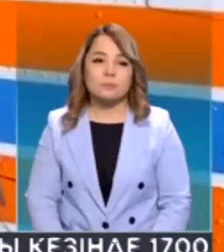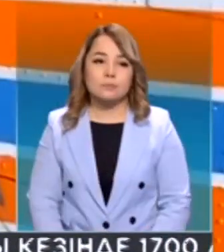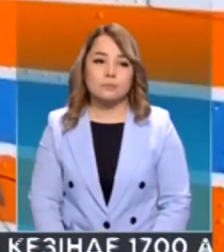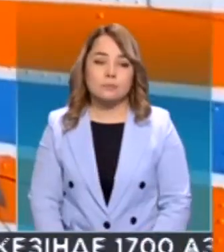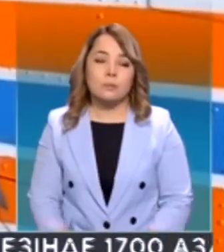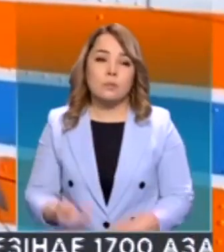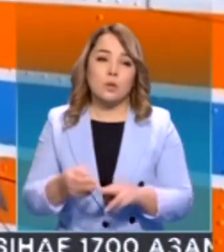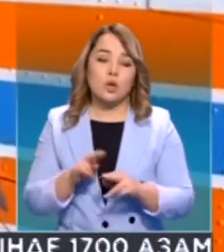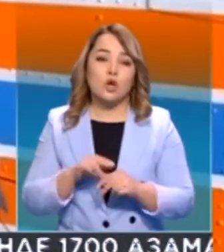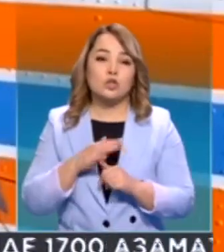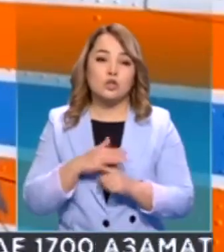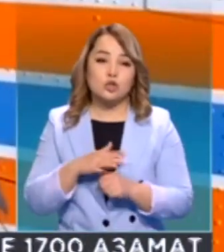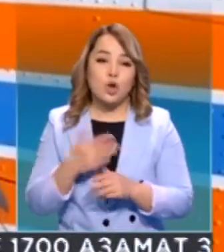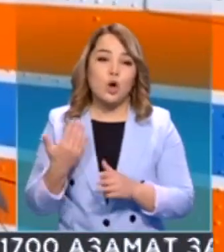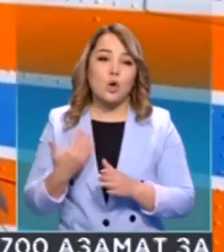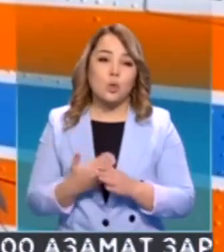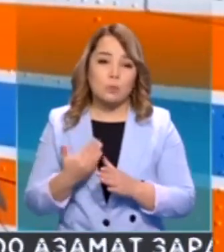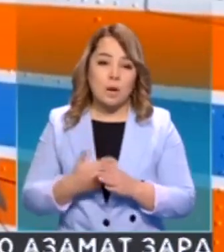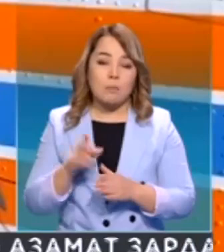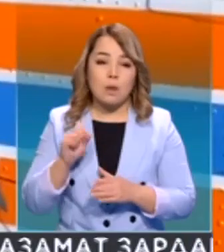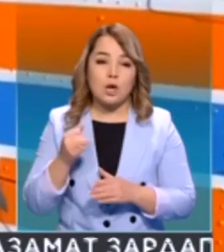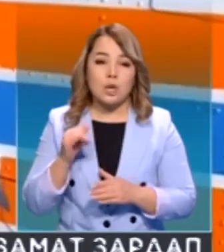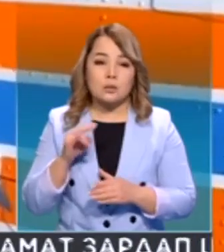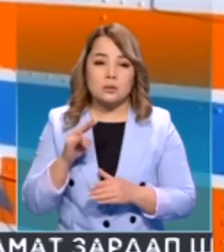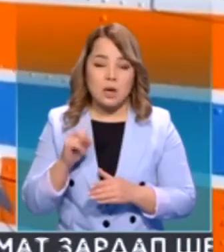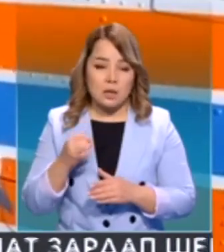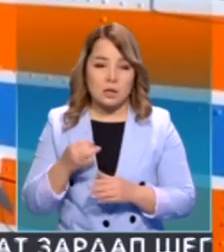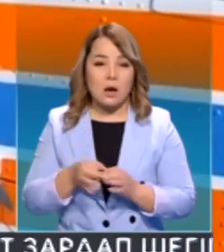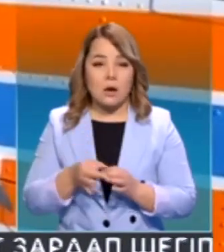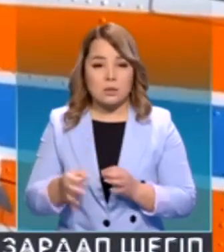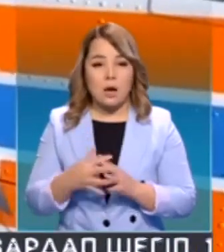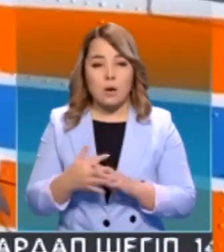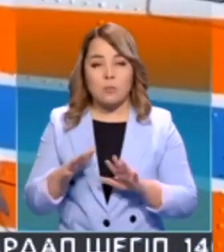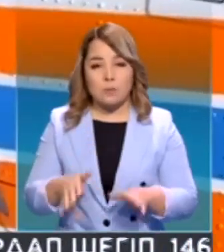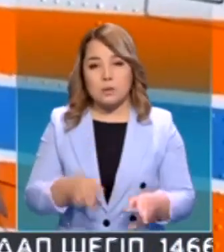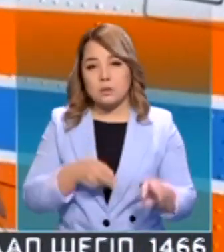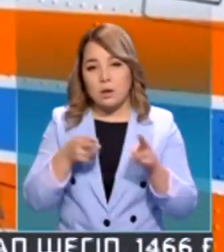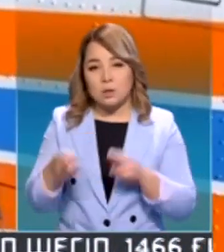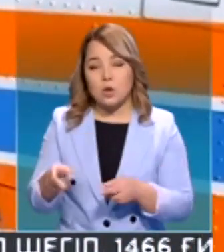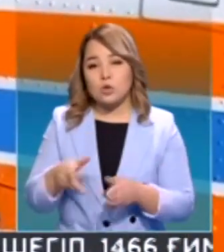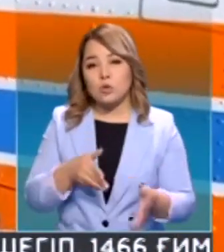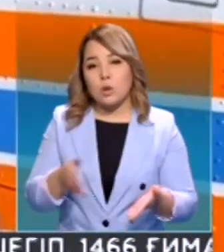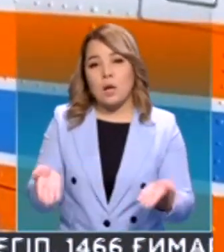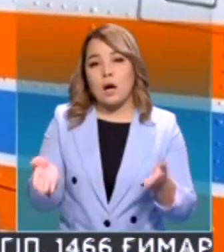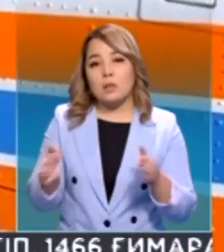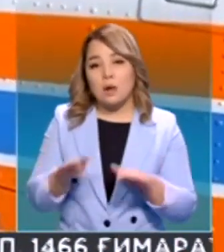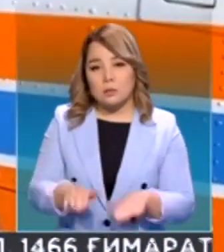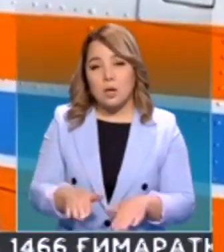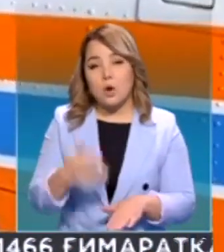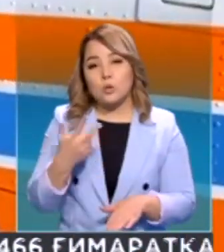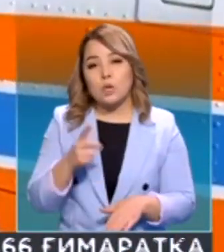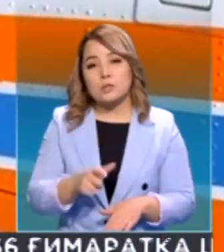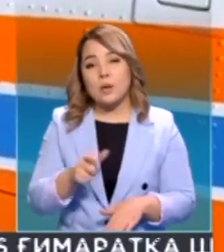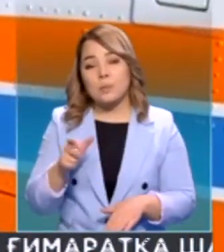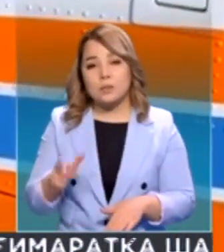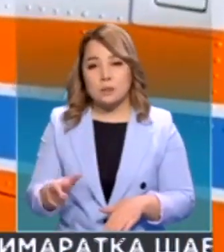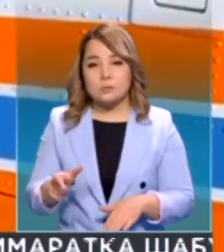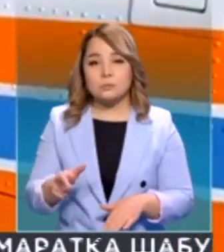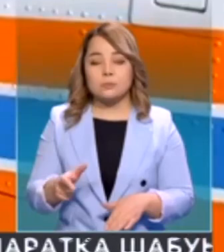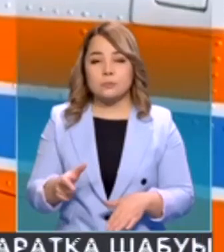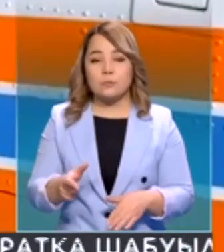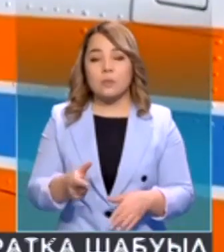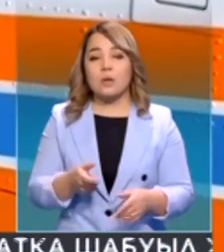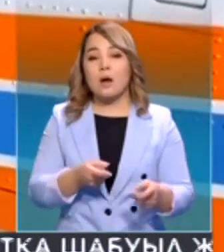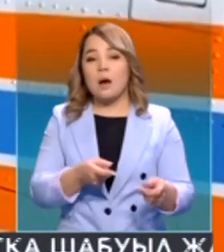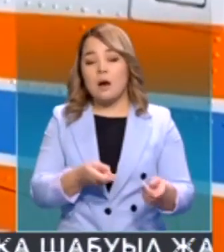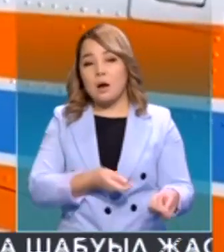Осы тікұшақтың көмегімен Байжансай елді мекеніне барып, жолда қалған 3 азаматты алып,